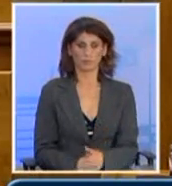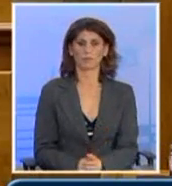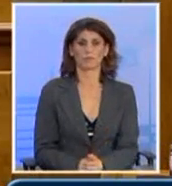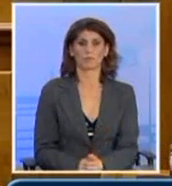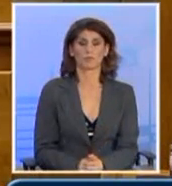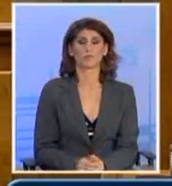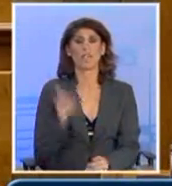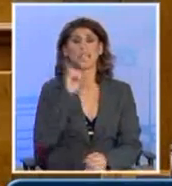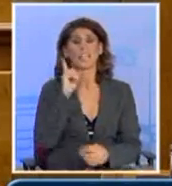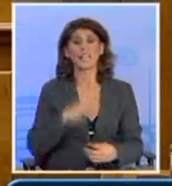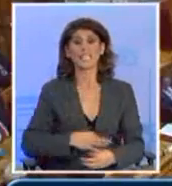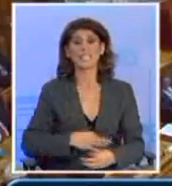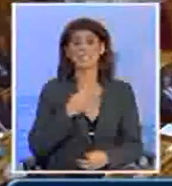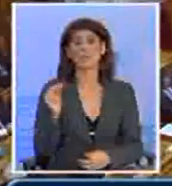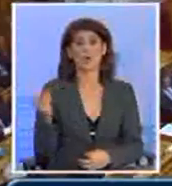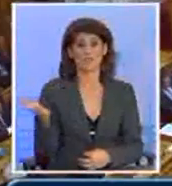Κυρίες και κύριοι βουλευτές,